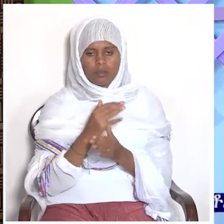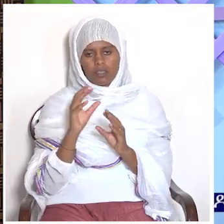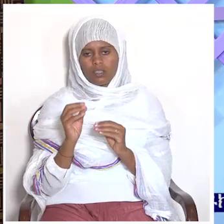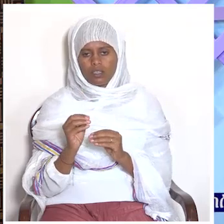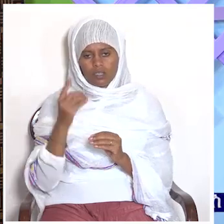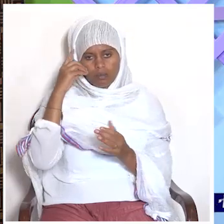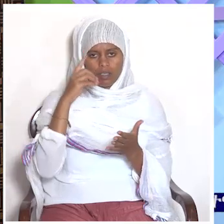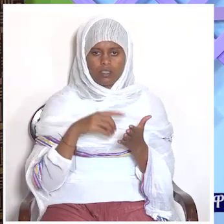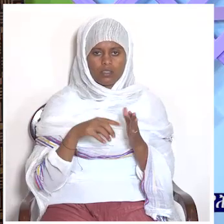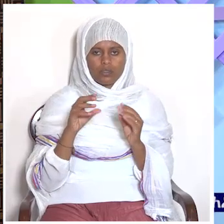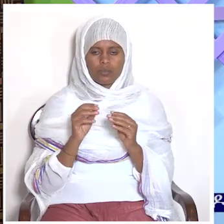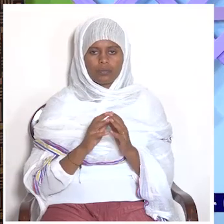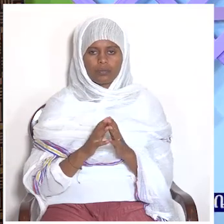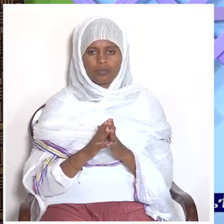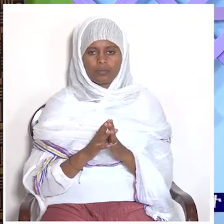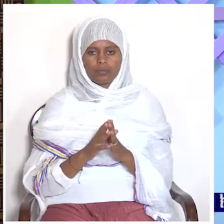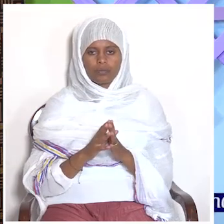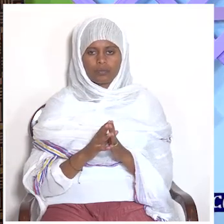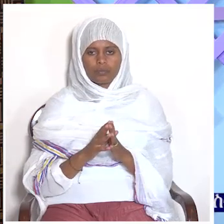ድሌተይ ረኺበ ማለት እዩ